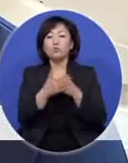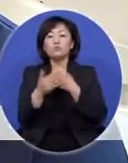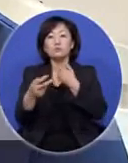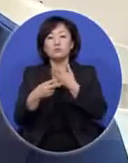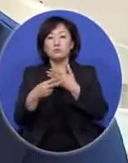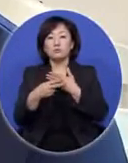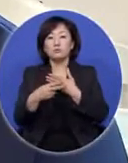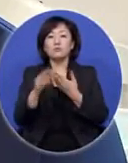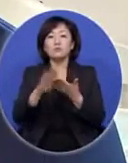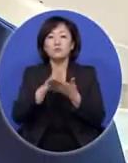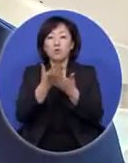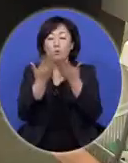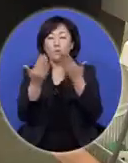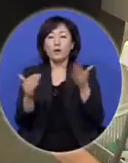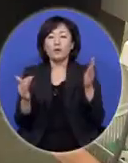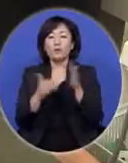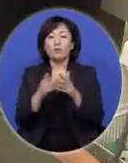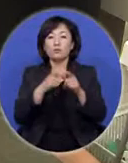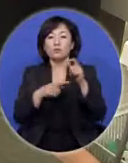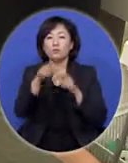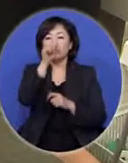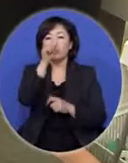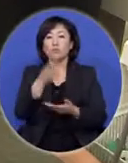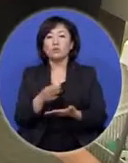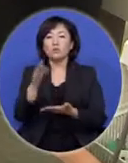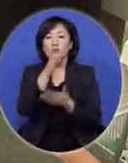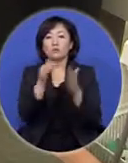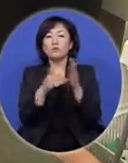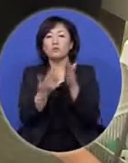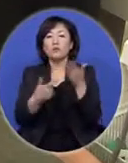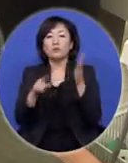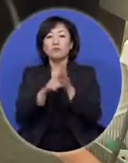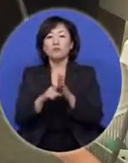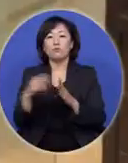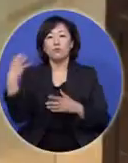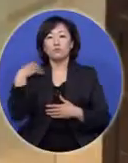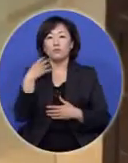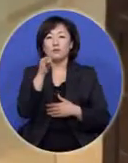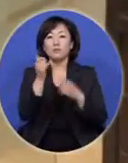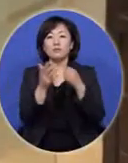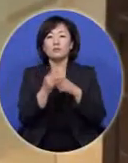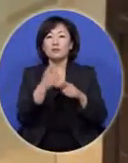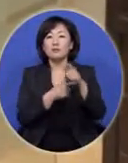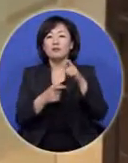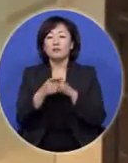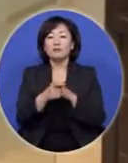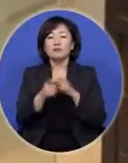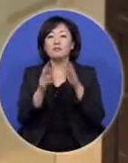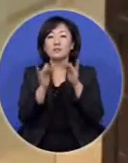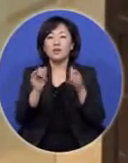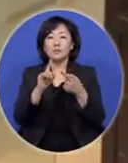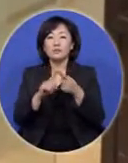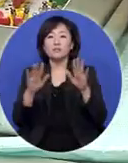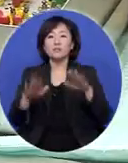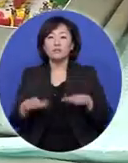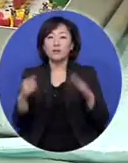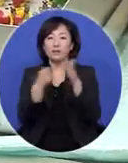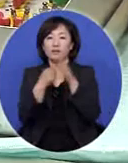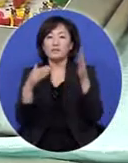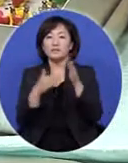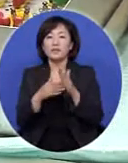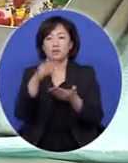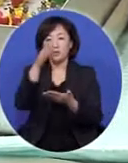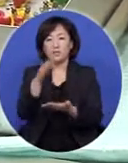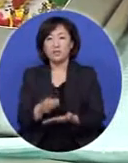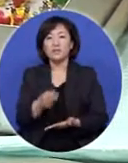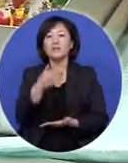또 더 좋은 가격으로. 고가의 임플란트가 부담스러웠던 소비자들도 이번 결정으로 임플란트 가격이